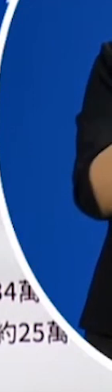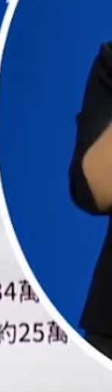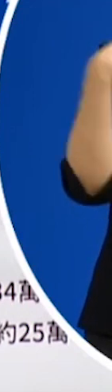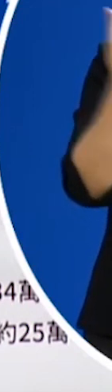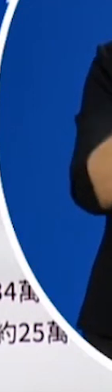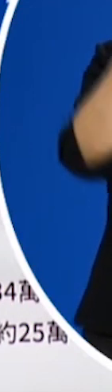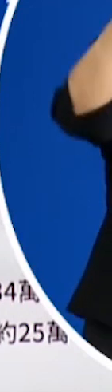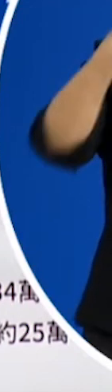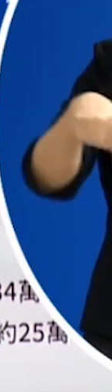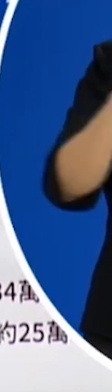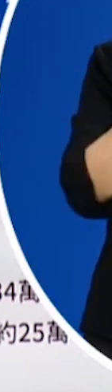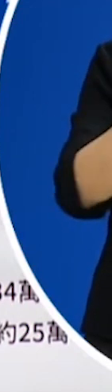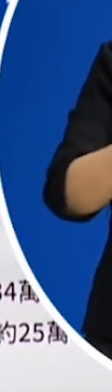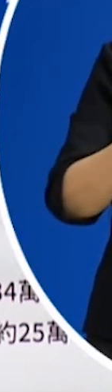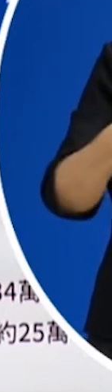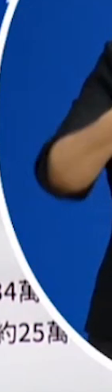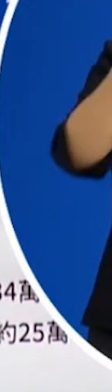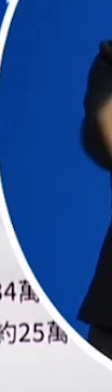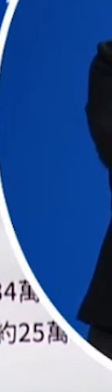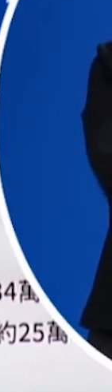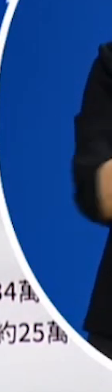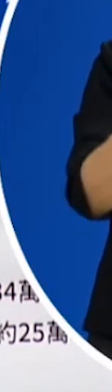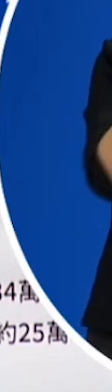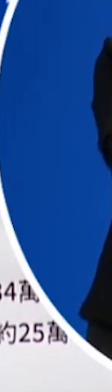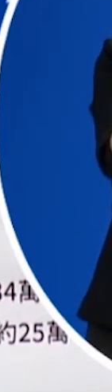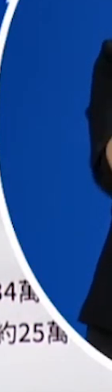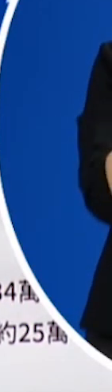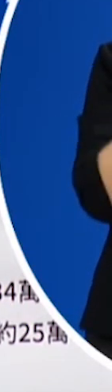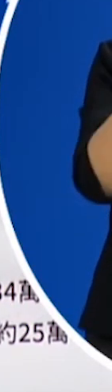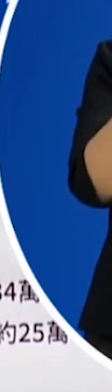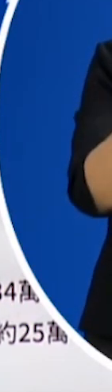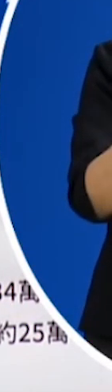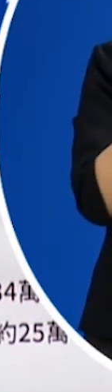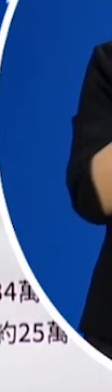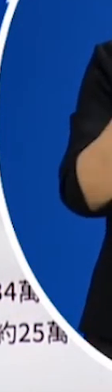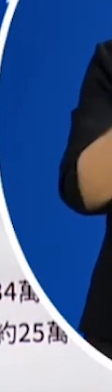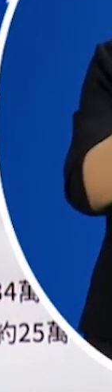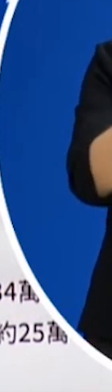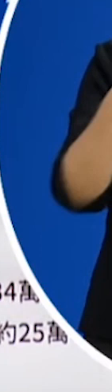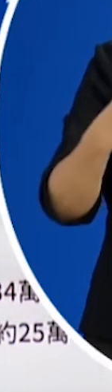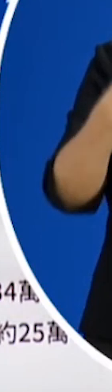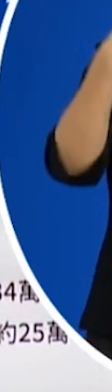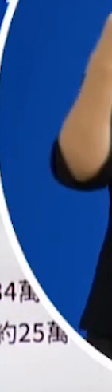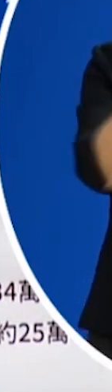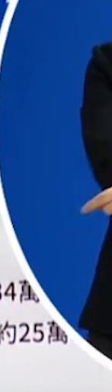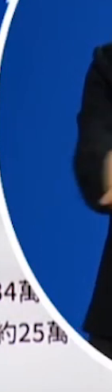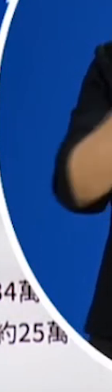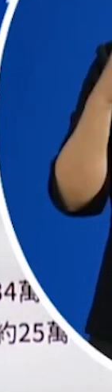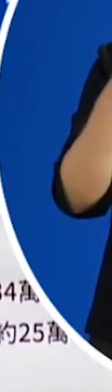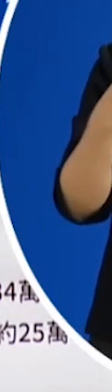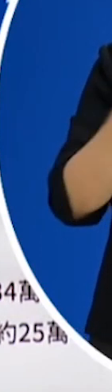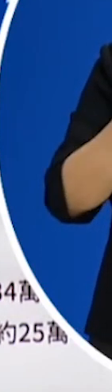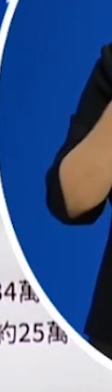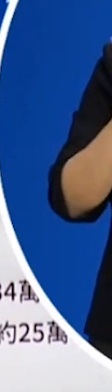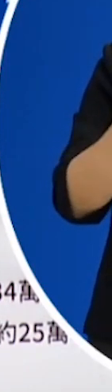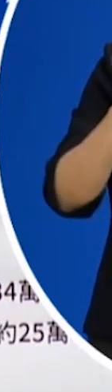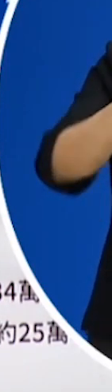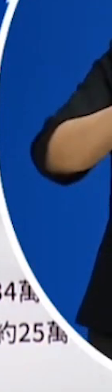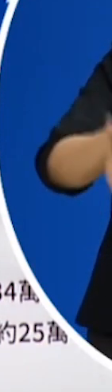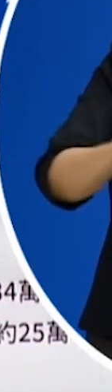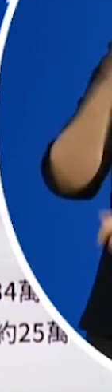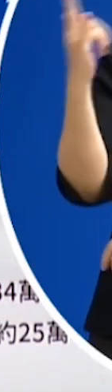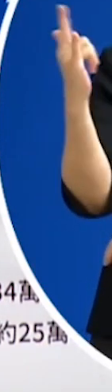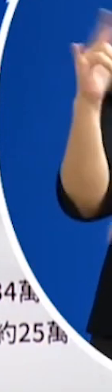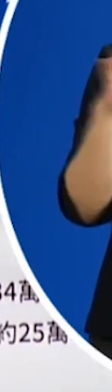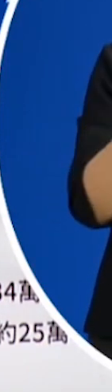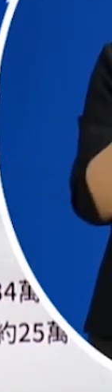标是要让第一剂打的人多，好，但是也不会牺牲掉哈第二剂可以打，不会让他打不到。所以在第